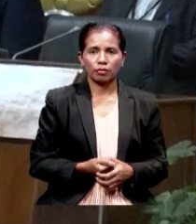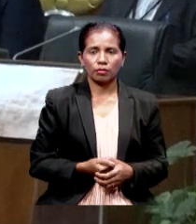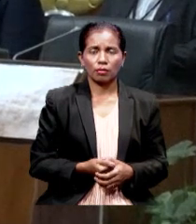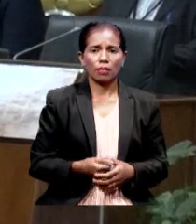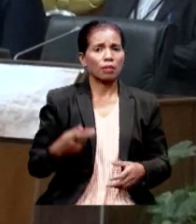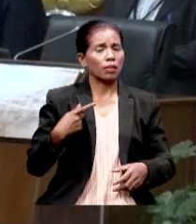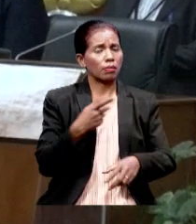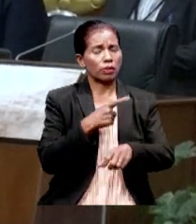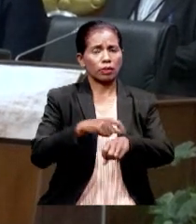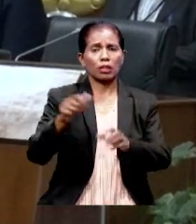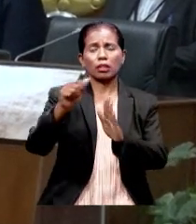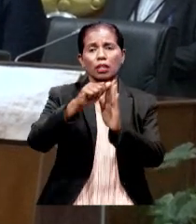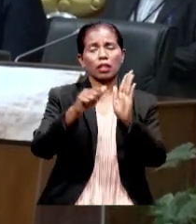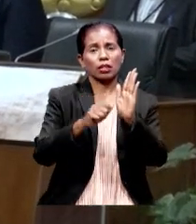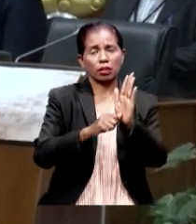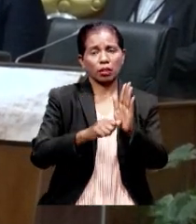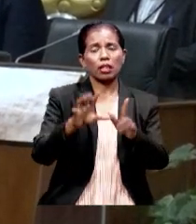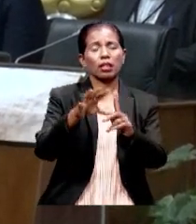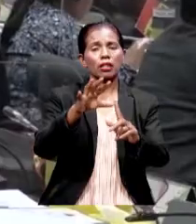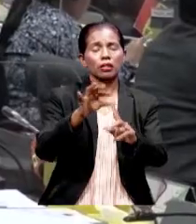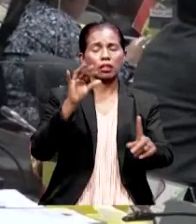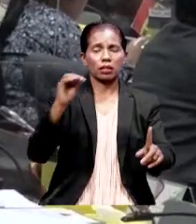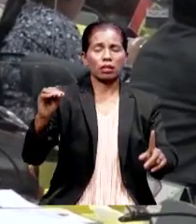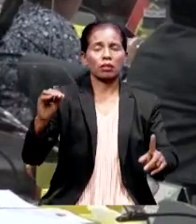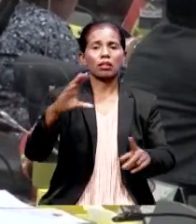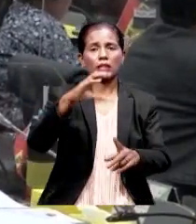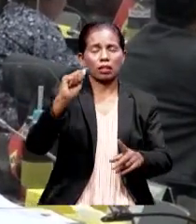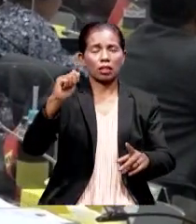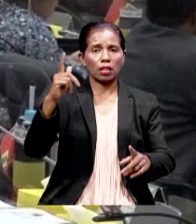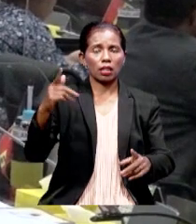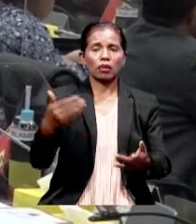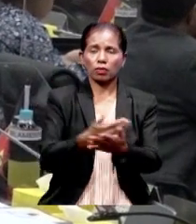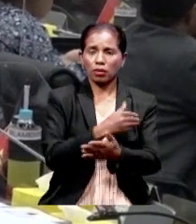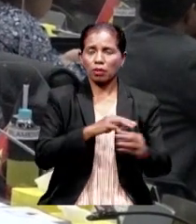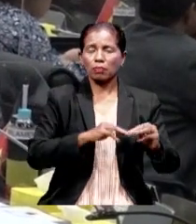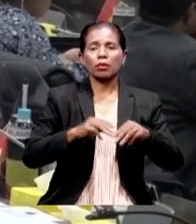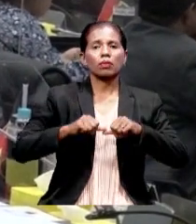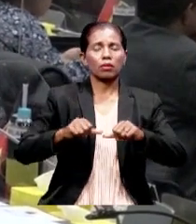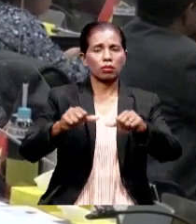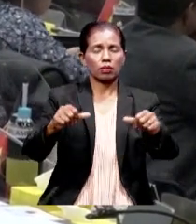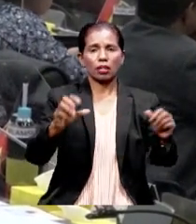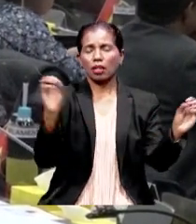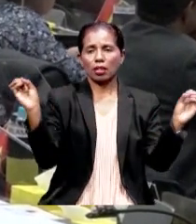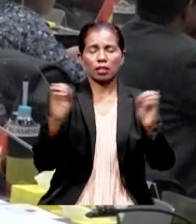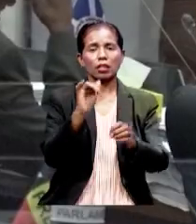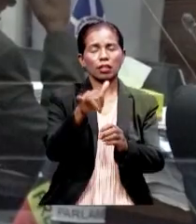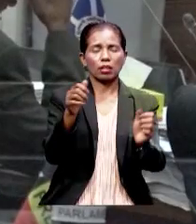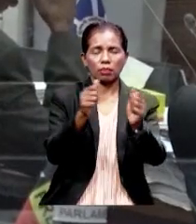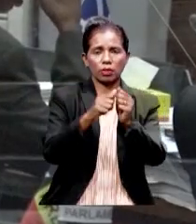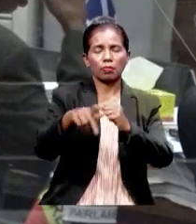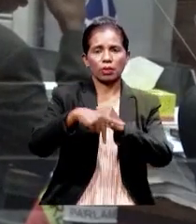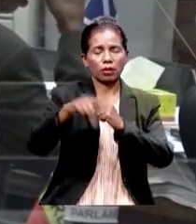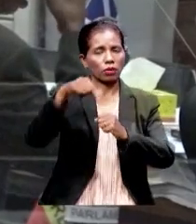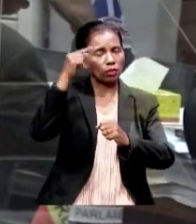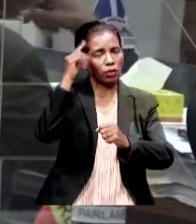Parlamento Nasional Agenda Ona eleição comissário Funcak Badalarua, mas be continua adianta, tambalai a consenso entre bancada governo no